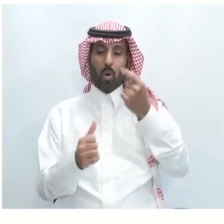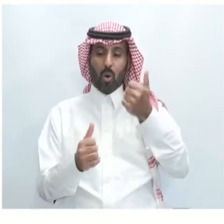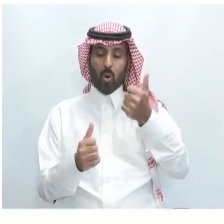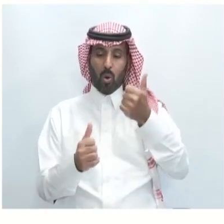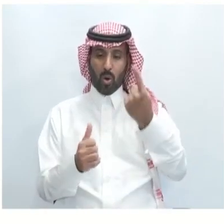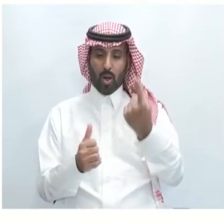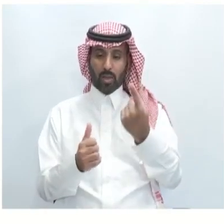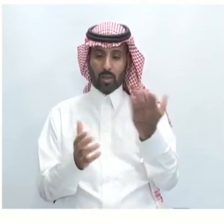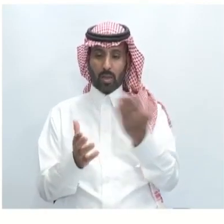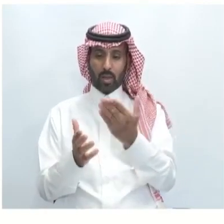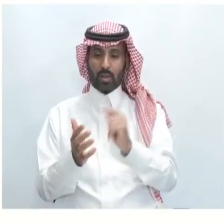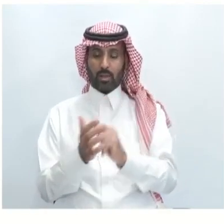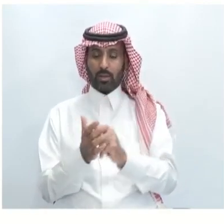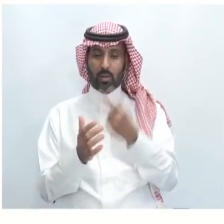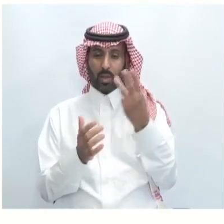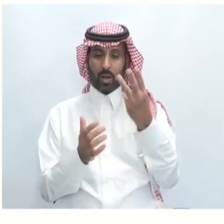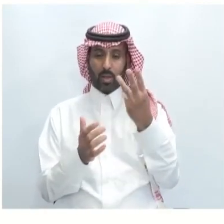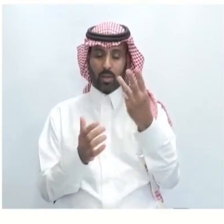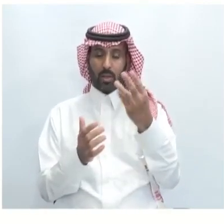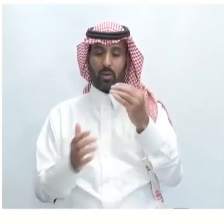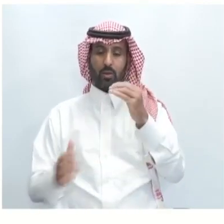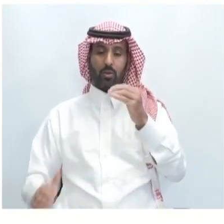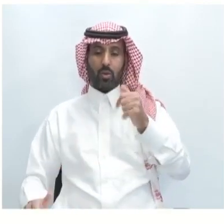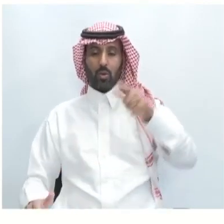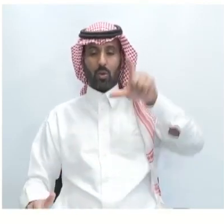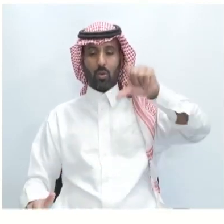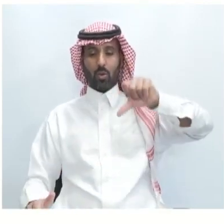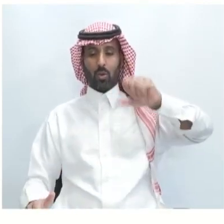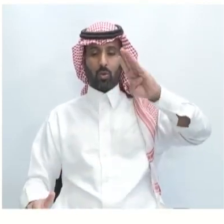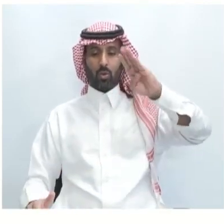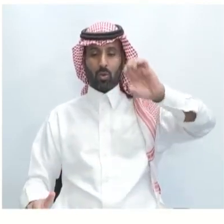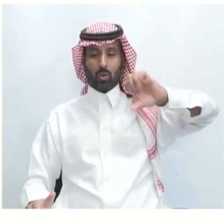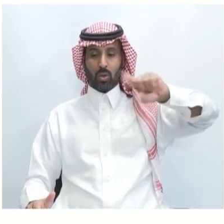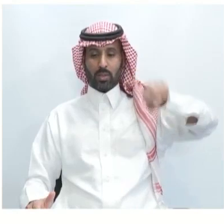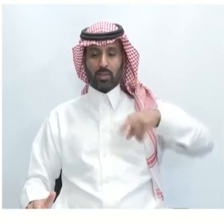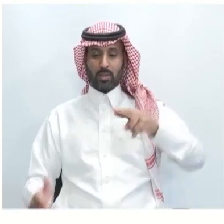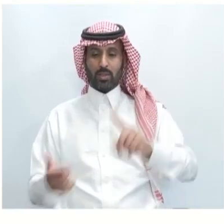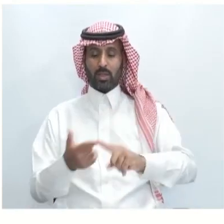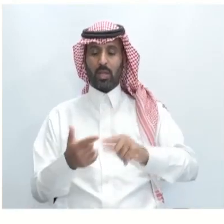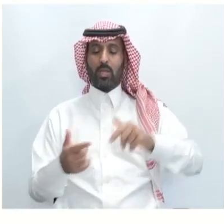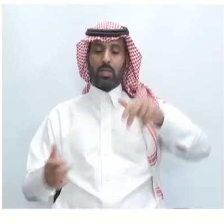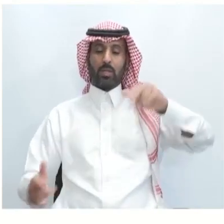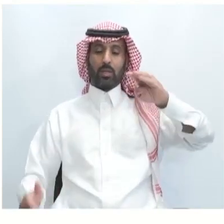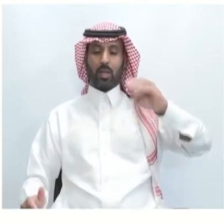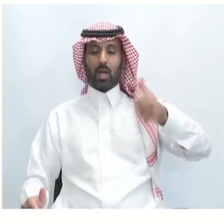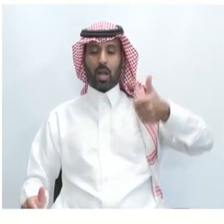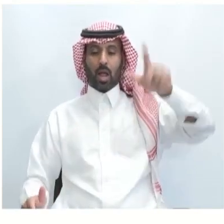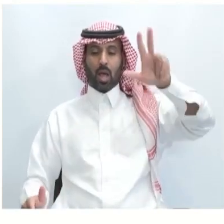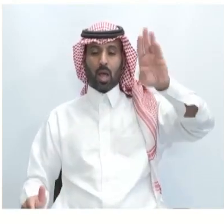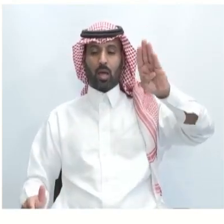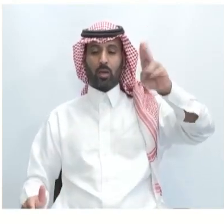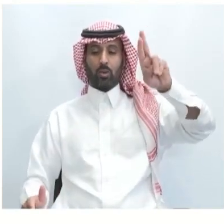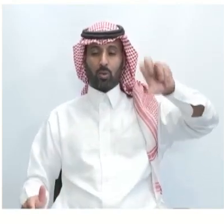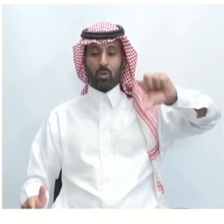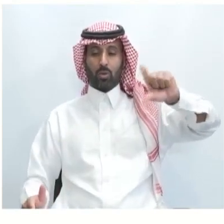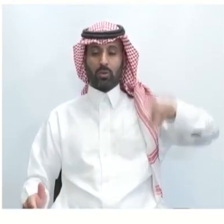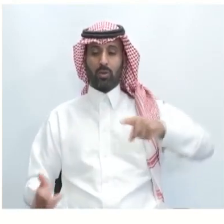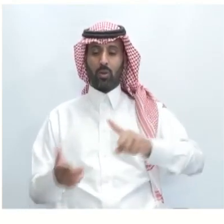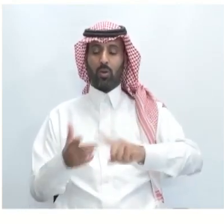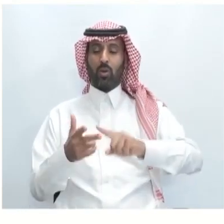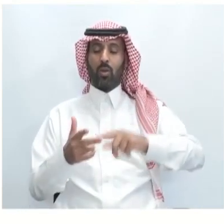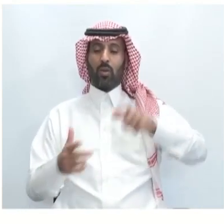السكريات الاحاديه الثلاثه الجلوكوز جالاكتوز والفرككتوز